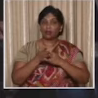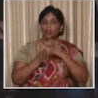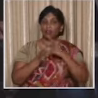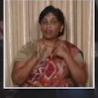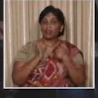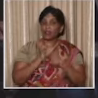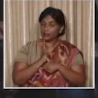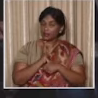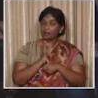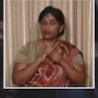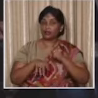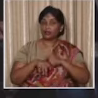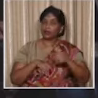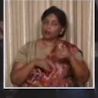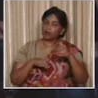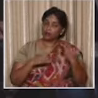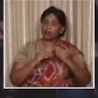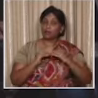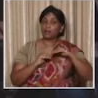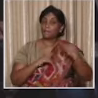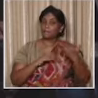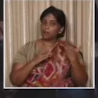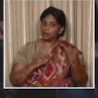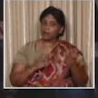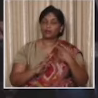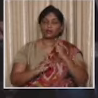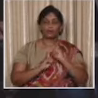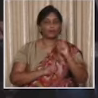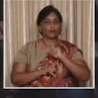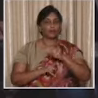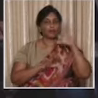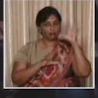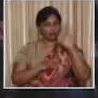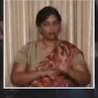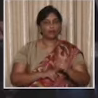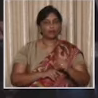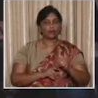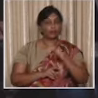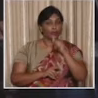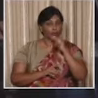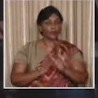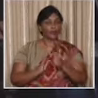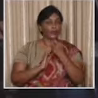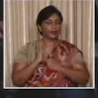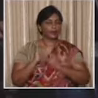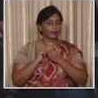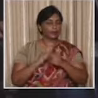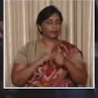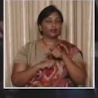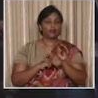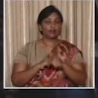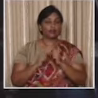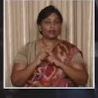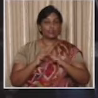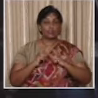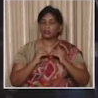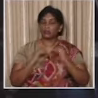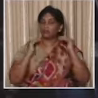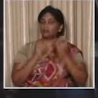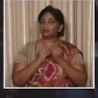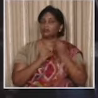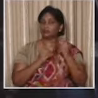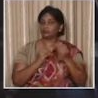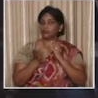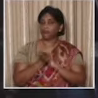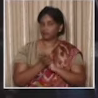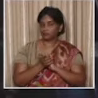පනතක් අයවැය කාලය තුල හෝ අයවැය පසු හෝ මේ පාර්ලිමේන්තුවට ගෙනල්ලා නෛතික රාමුවක් ඇති කරලා ඒ අයගේ ජීවන තත්ත්වය නගා සිටවන්න